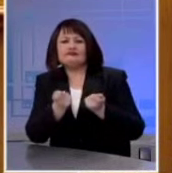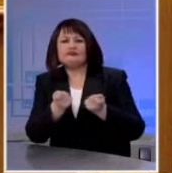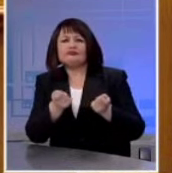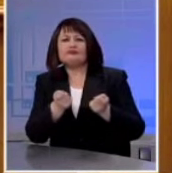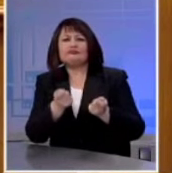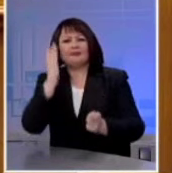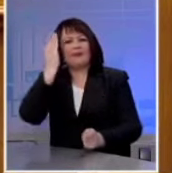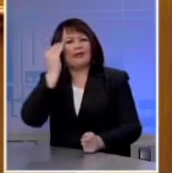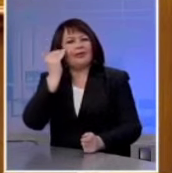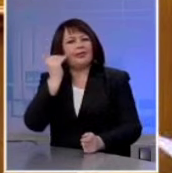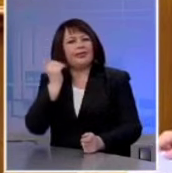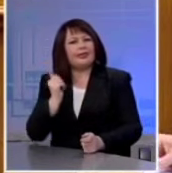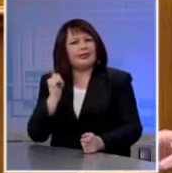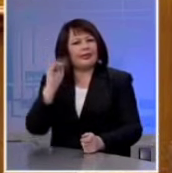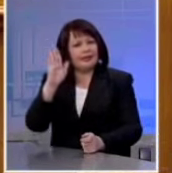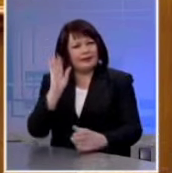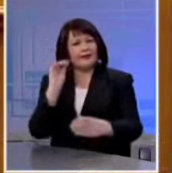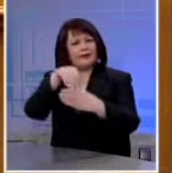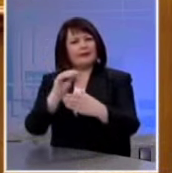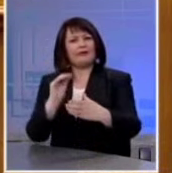και εξωθεσμικών παρεμβάσεων.